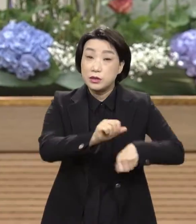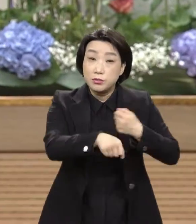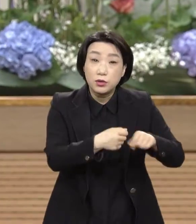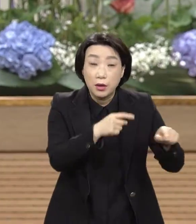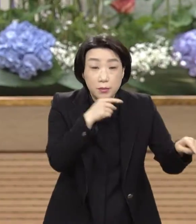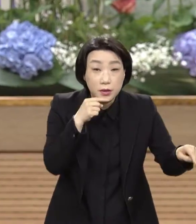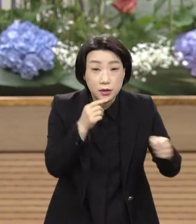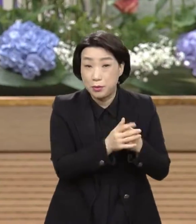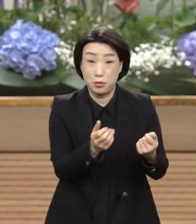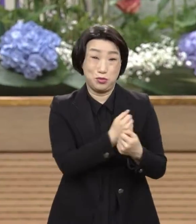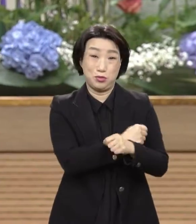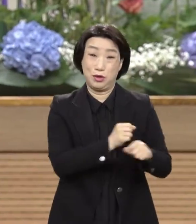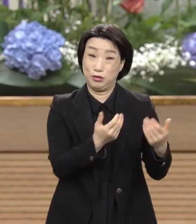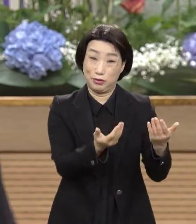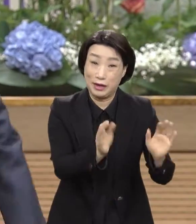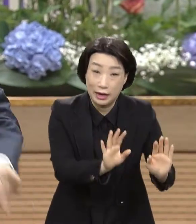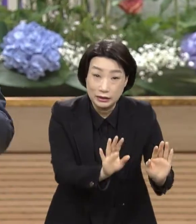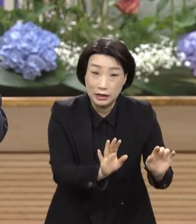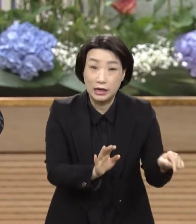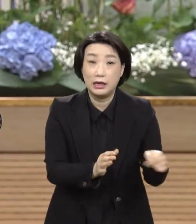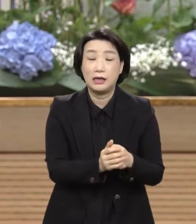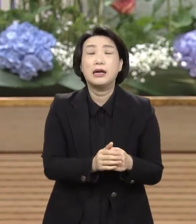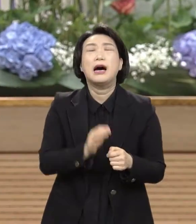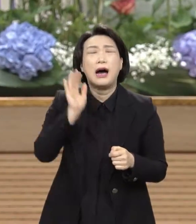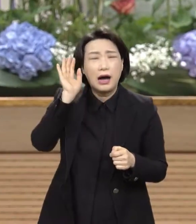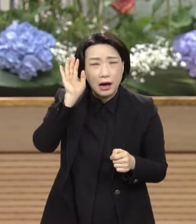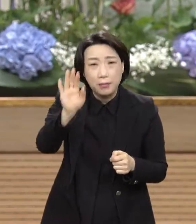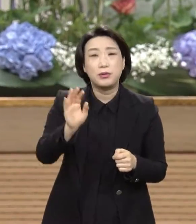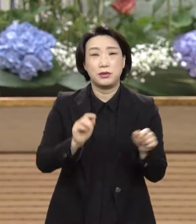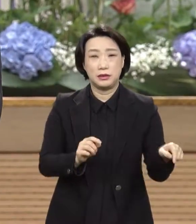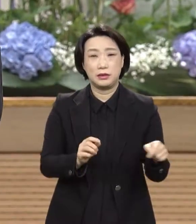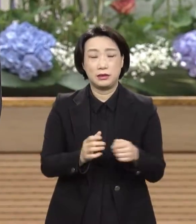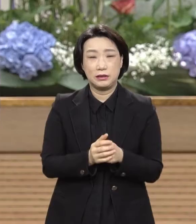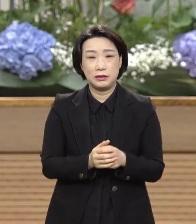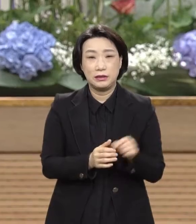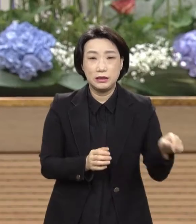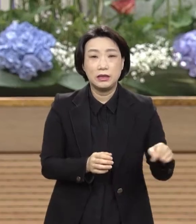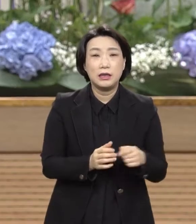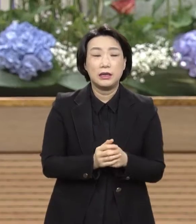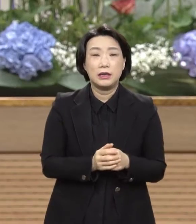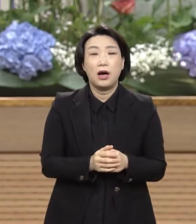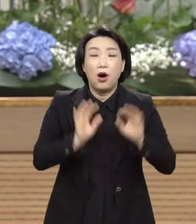짐승의 피 때문에 용서하는 것이 아니라 그 피를 보면서